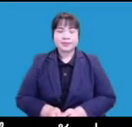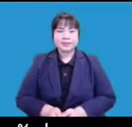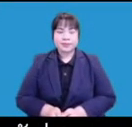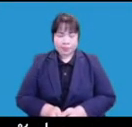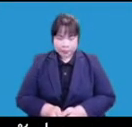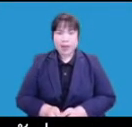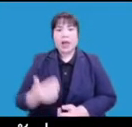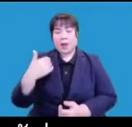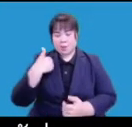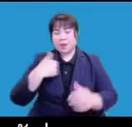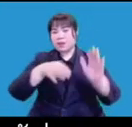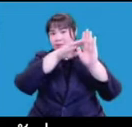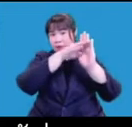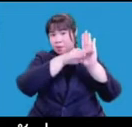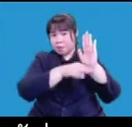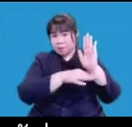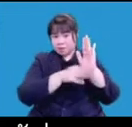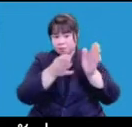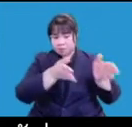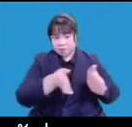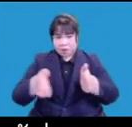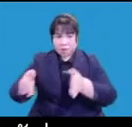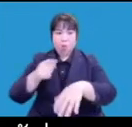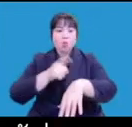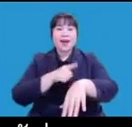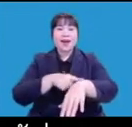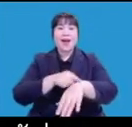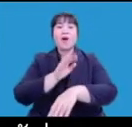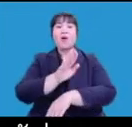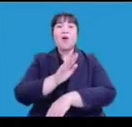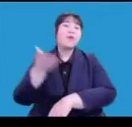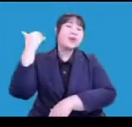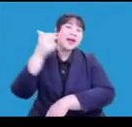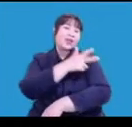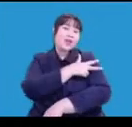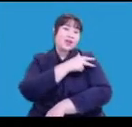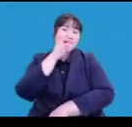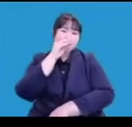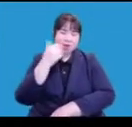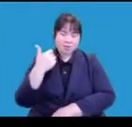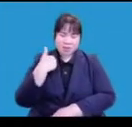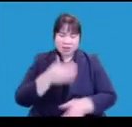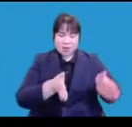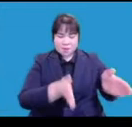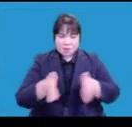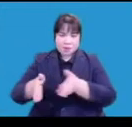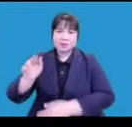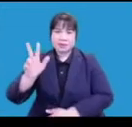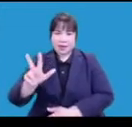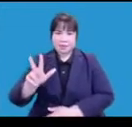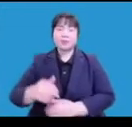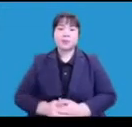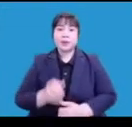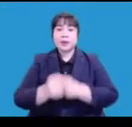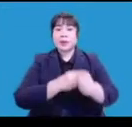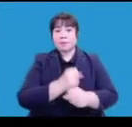ตามไทม์ไลน์นะครับอันนี้เราเริ่มตั้งแต่ปี60ที่ดร.บัญชัดได้กล่าวไปนะครับความท้าทายของมันเนี่ยมันแบ่งเป็น3ช่วงนะครับช่วงแรก